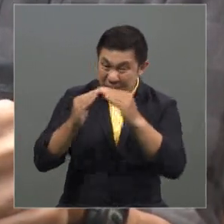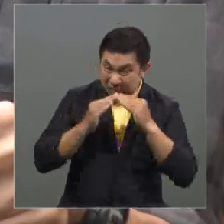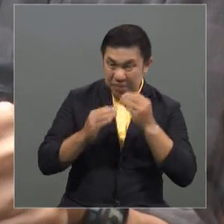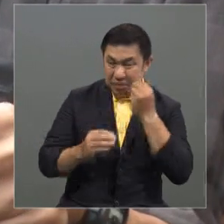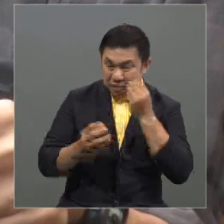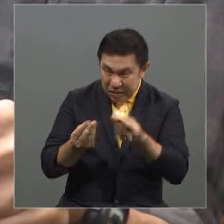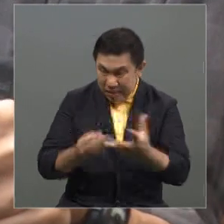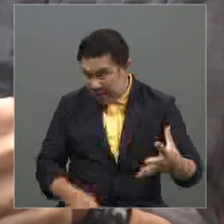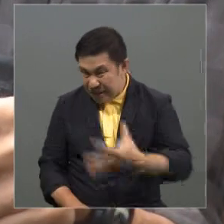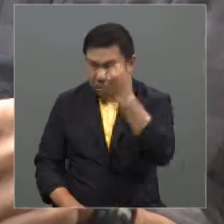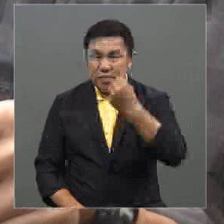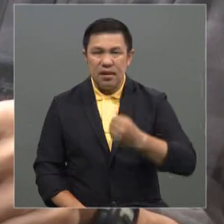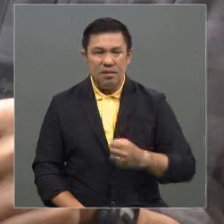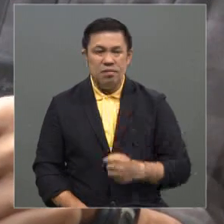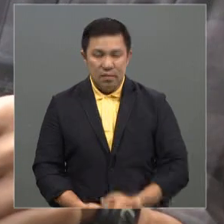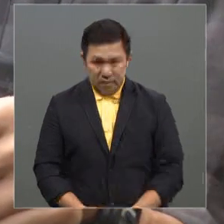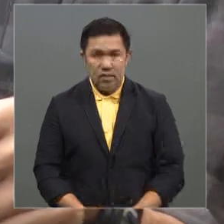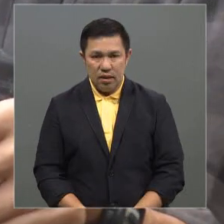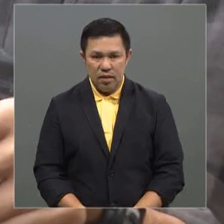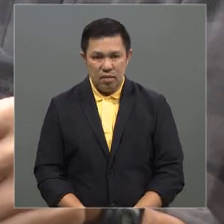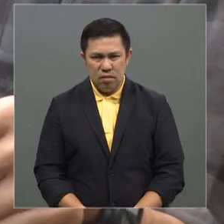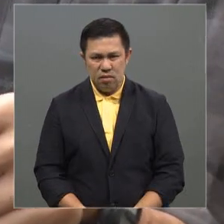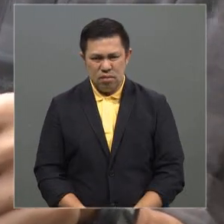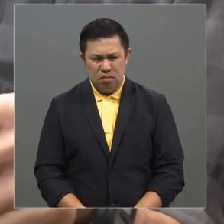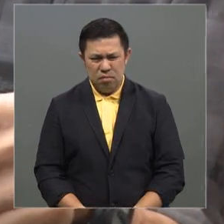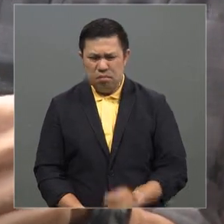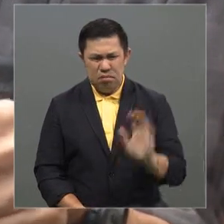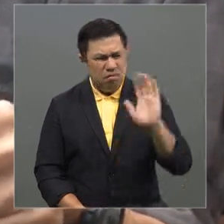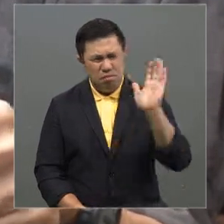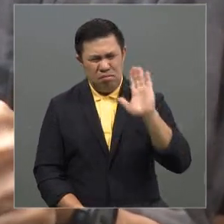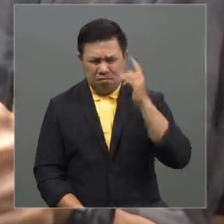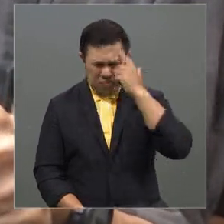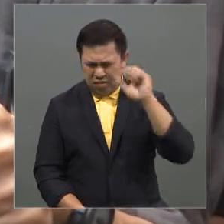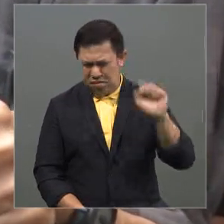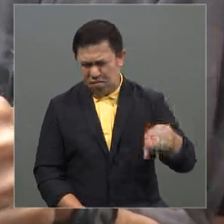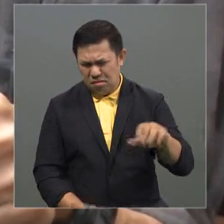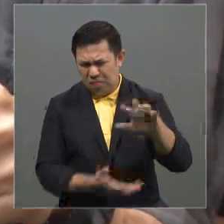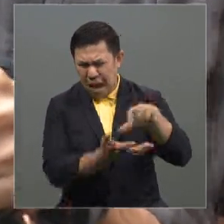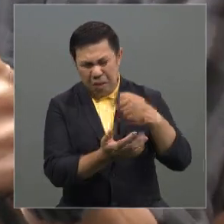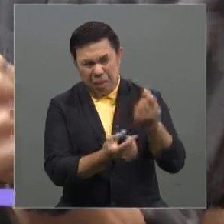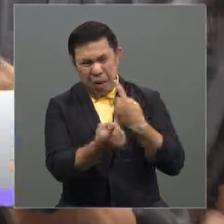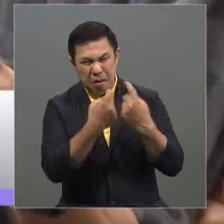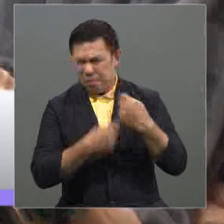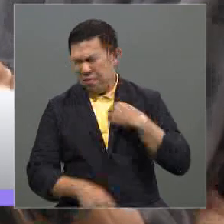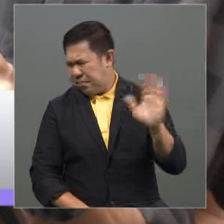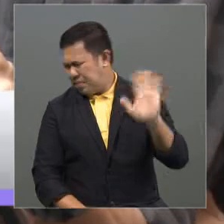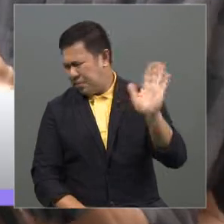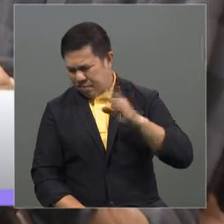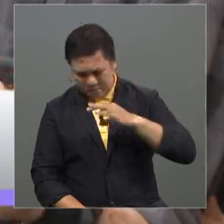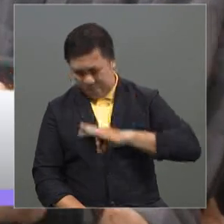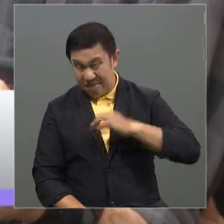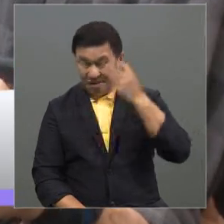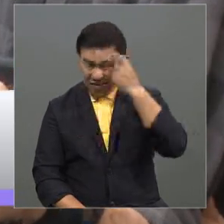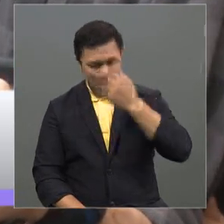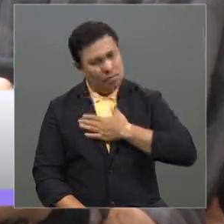งนี้หรือว่าง่ายๆคือเป็นการเผาไล่ที่ที่มองว่าไง ไม่น่าจะใช่นะพี่คิดนะในความรู้สึกพี่นะพี่คิดว่าไม่น่าจะใ